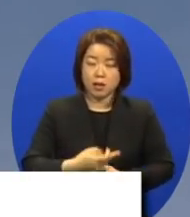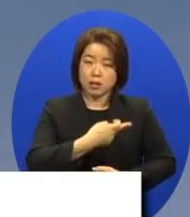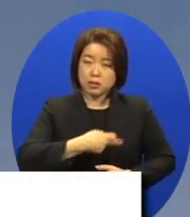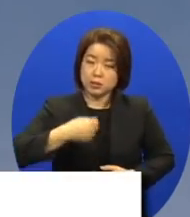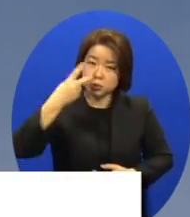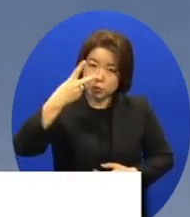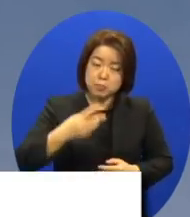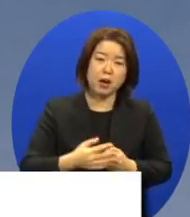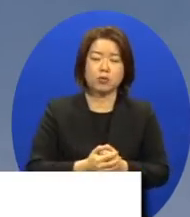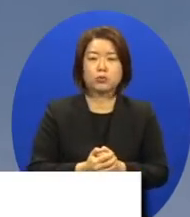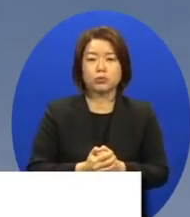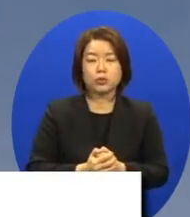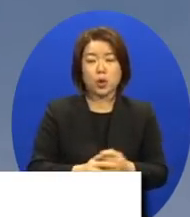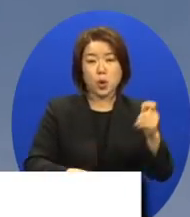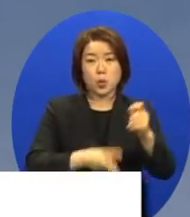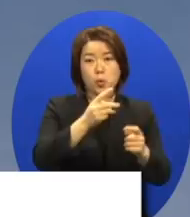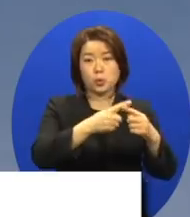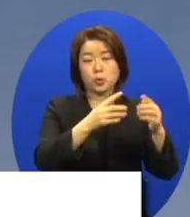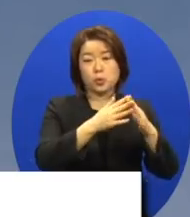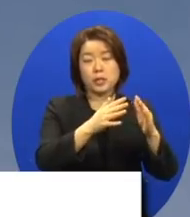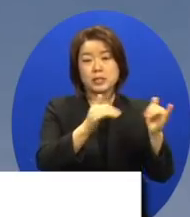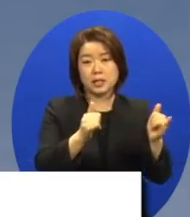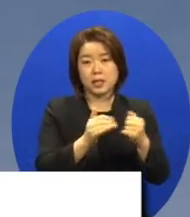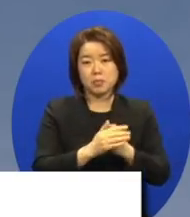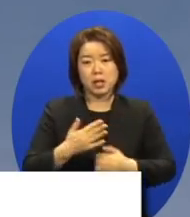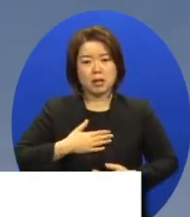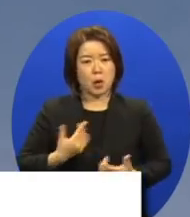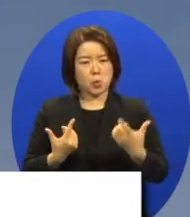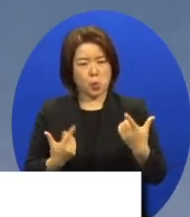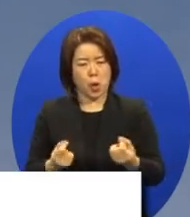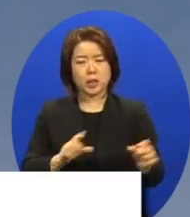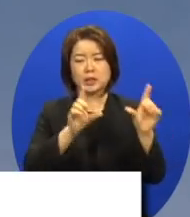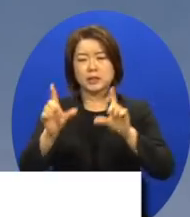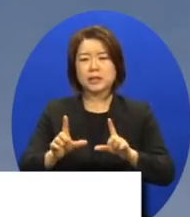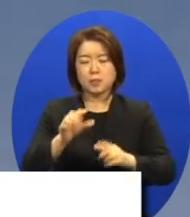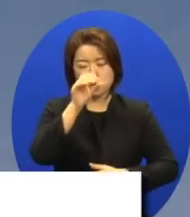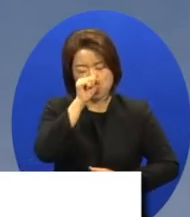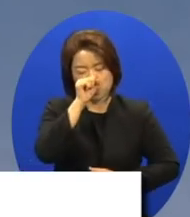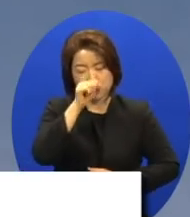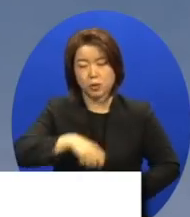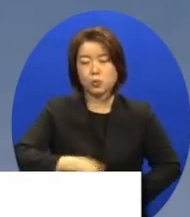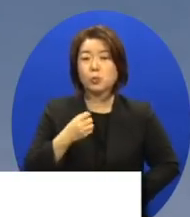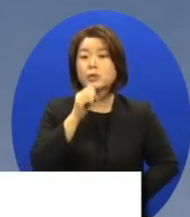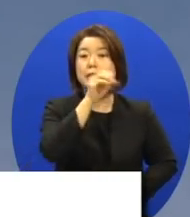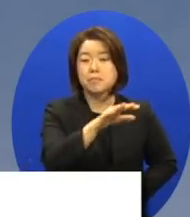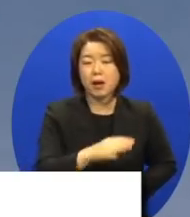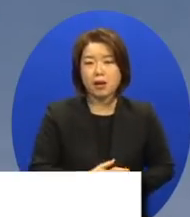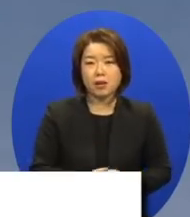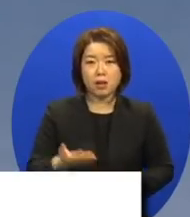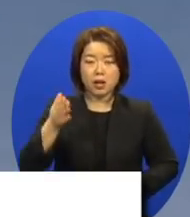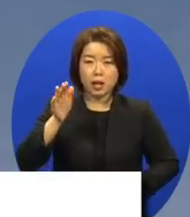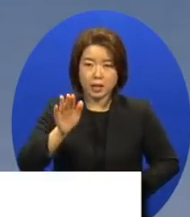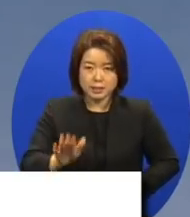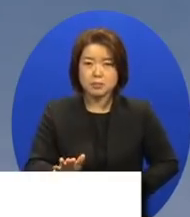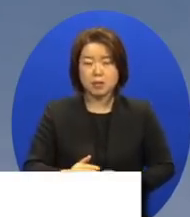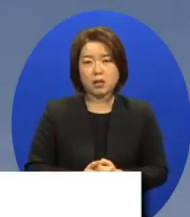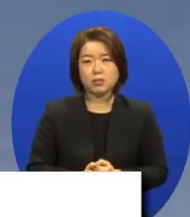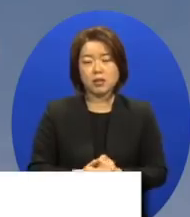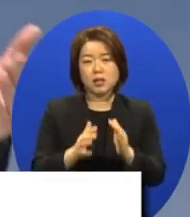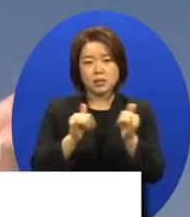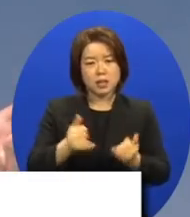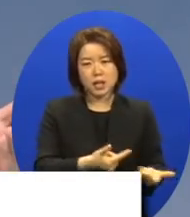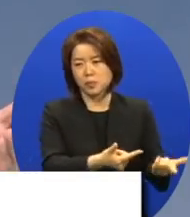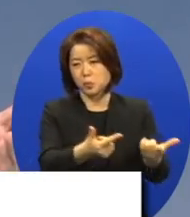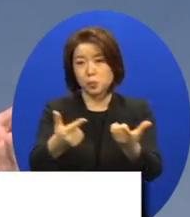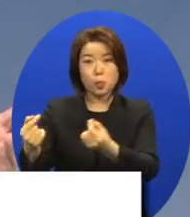고린도 교인들이 다 자기처럼 살았으면 좋겠다고 솔직히 이야기 했습니다 그러나 사람이 다